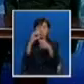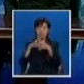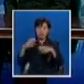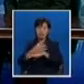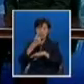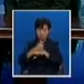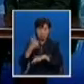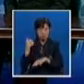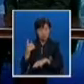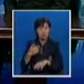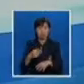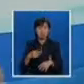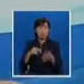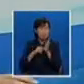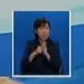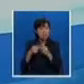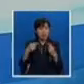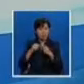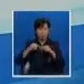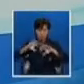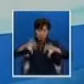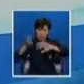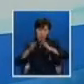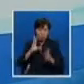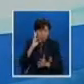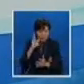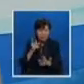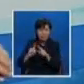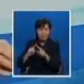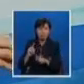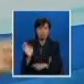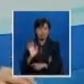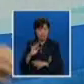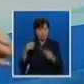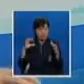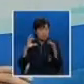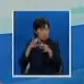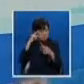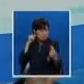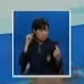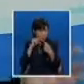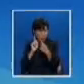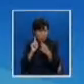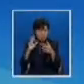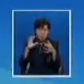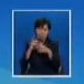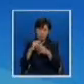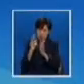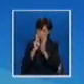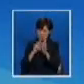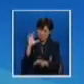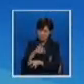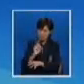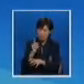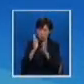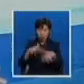จะยุบสภากันเมื่อไหร่นะฮะมันมีประเด็นสร้างความไม่เป็นธรรมประเด็นว่ากฎหมายที่บังคับใช้ทำยังไงให้คนมั่นใจว่ามันมีมาตร